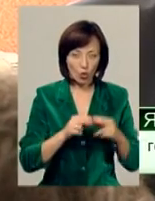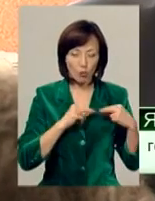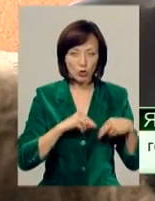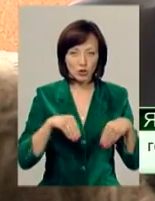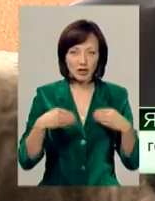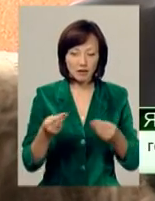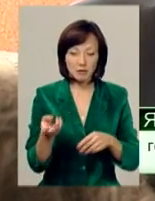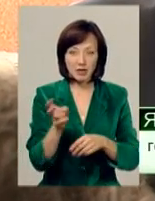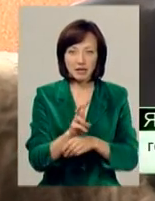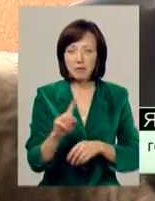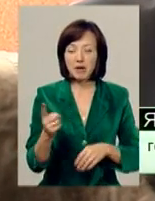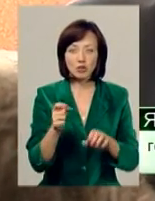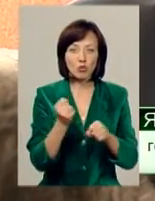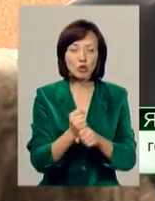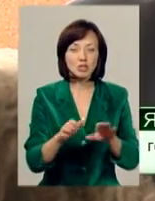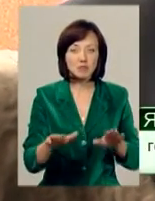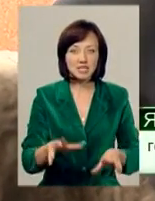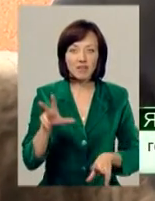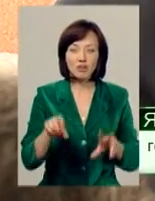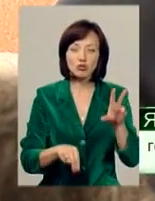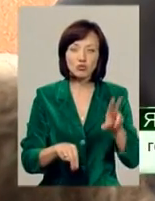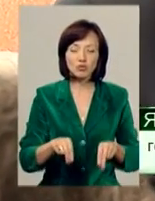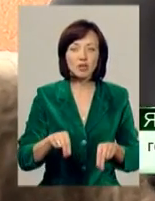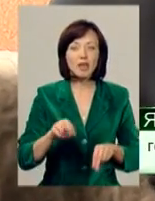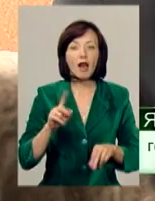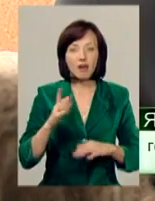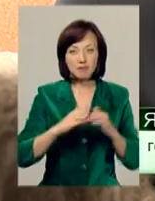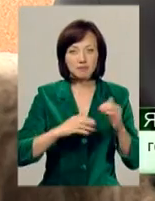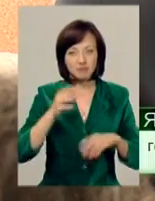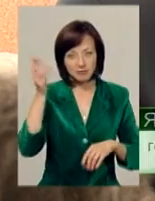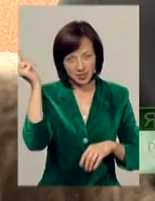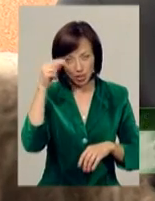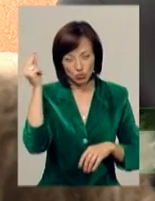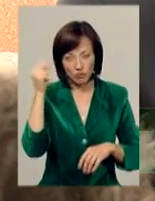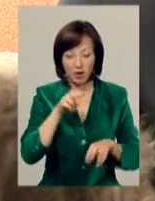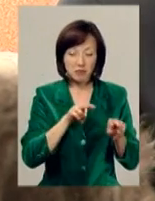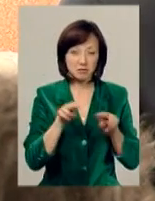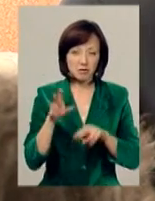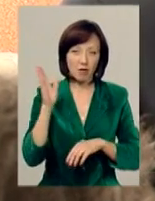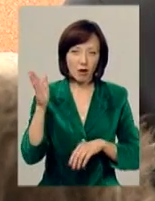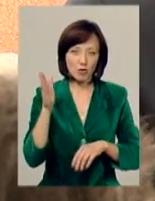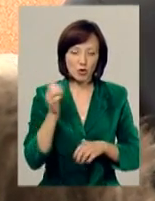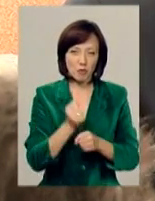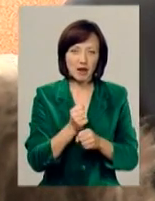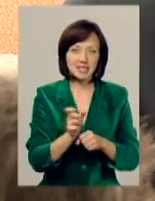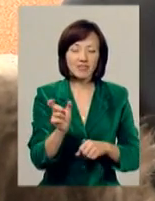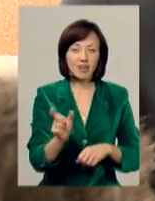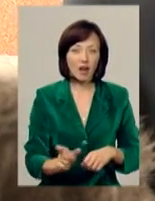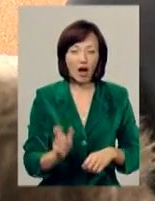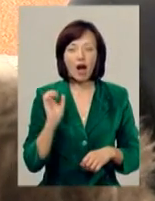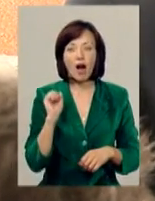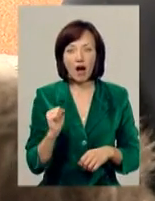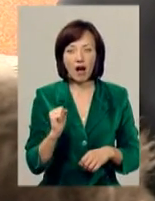працювати якби на перше робоче місце Воно буде рахуватися як стажування підприємство вже буде придивлятися до майбутнього спеціаліста